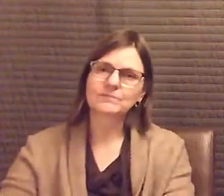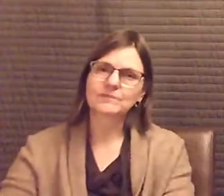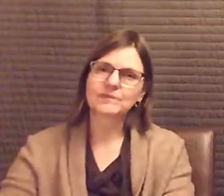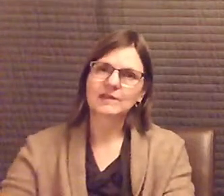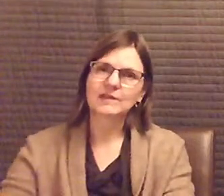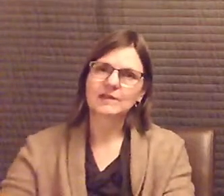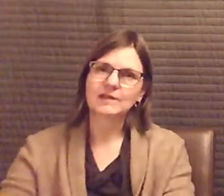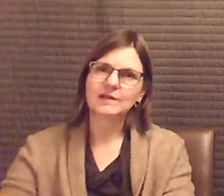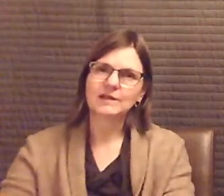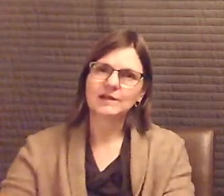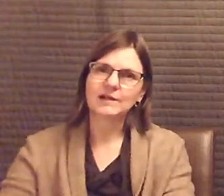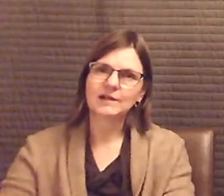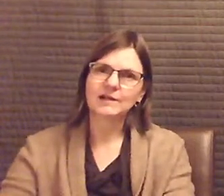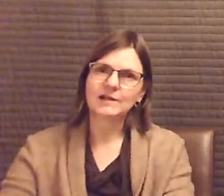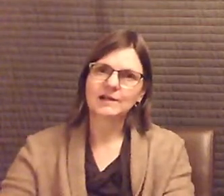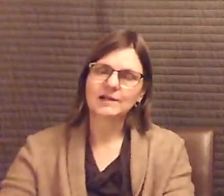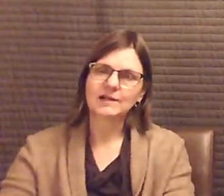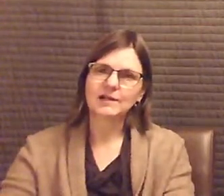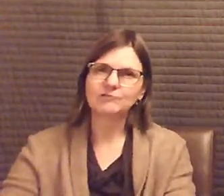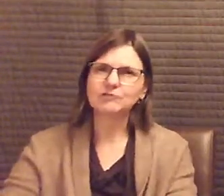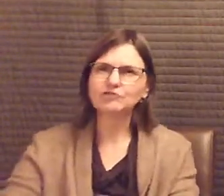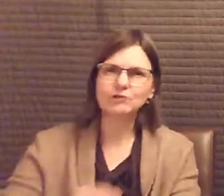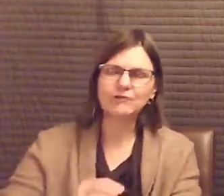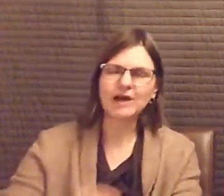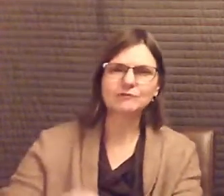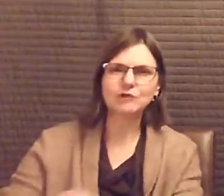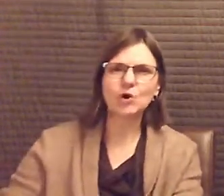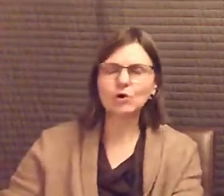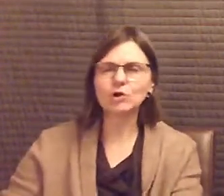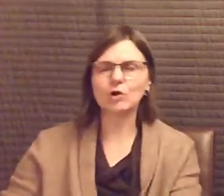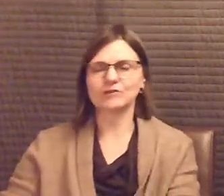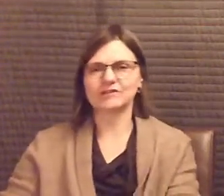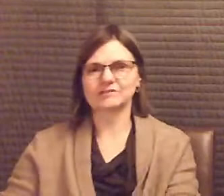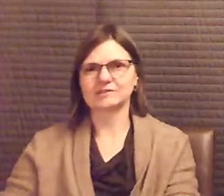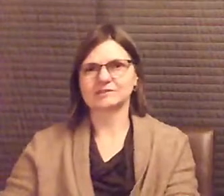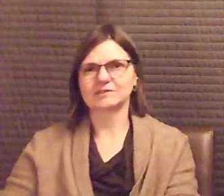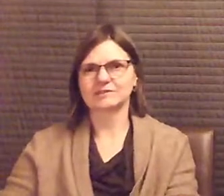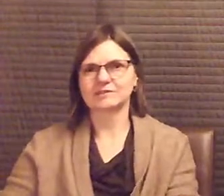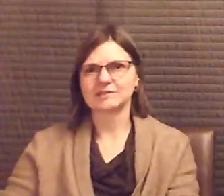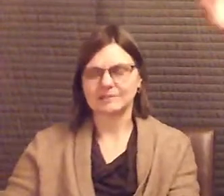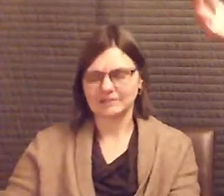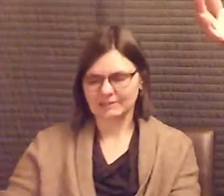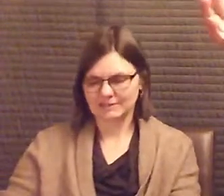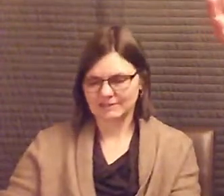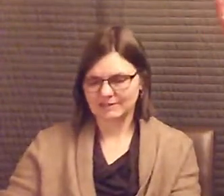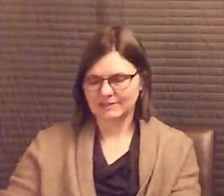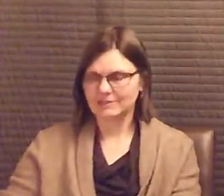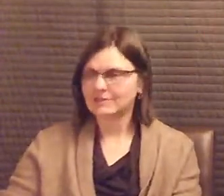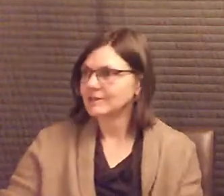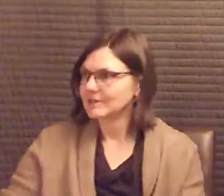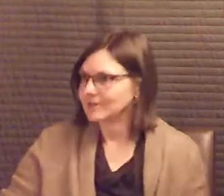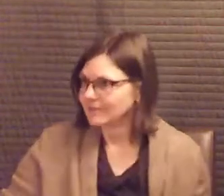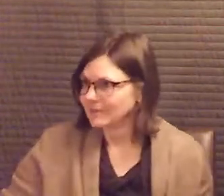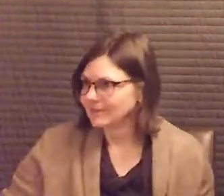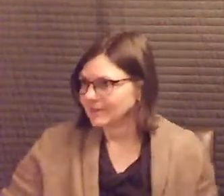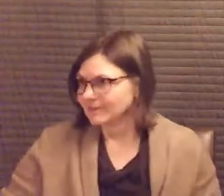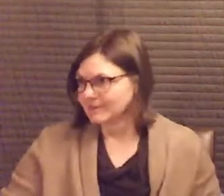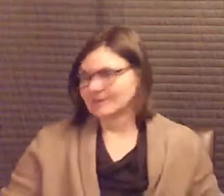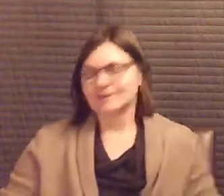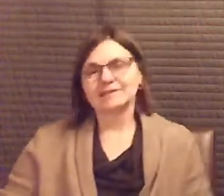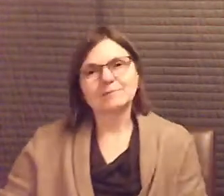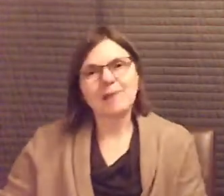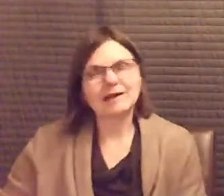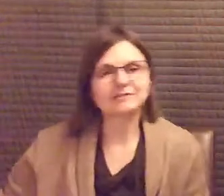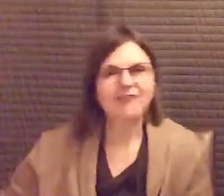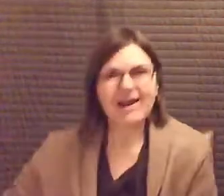kerel hart ambi het verdorven hart van ongeloof is de gans is als to the part van de